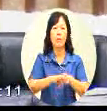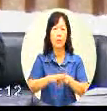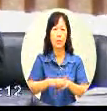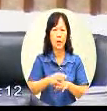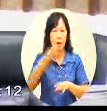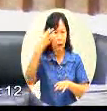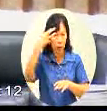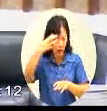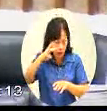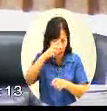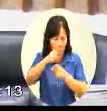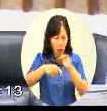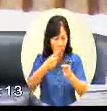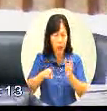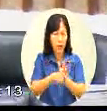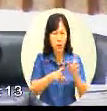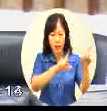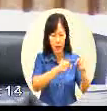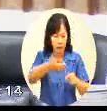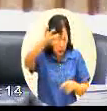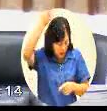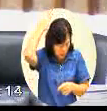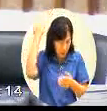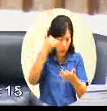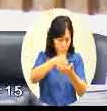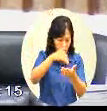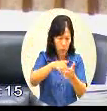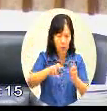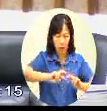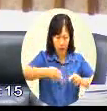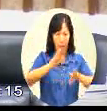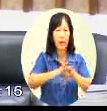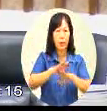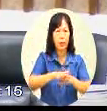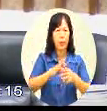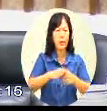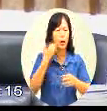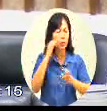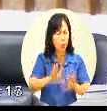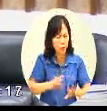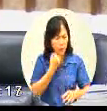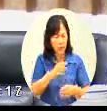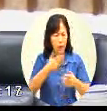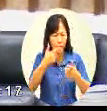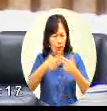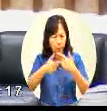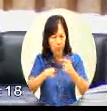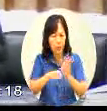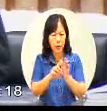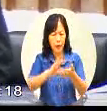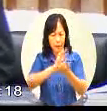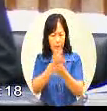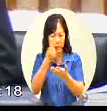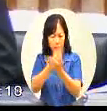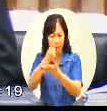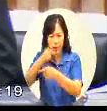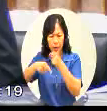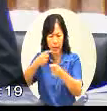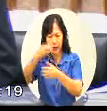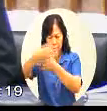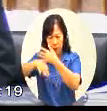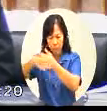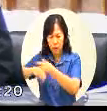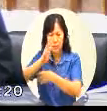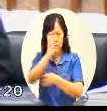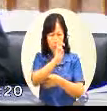年，大后年是根据以前编的再调。换句话说呢，你不合理调呢，是每年少30亿哦，不是今年少